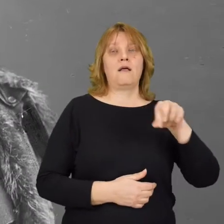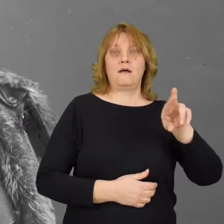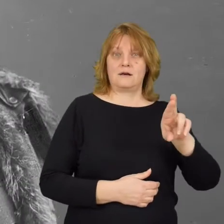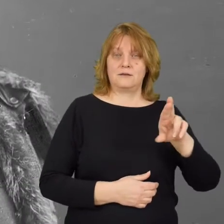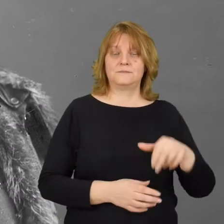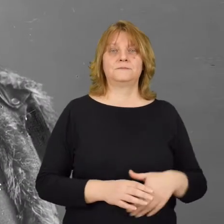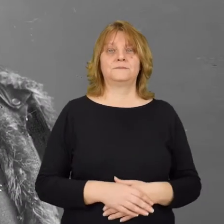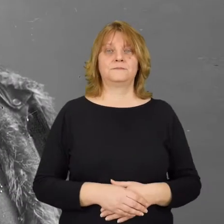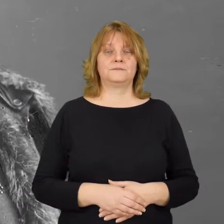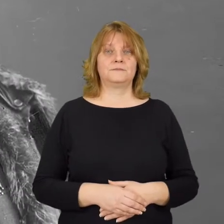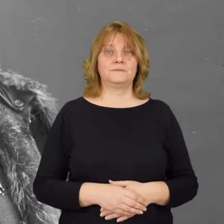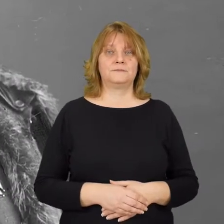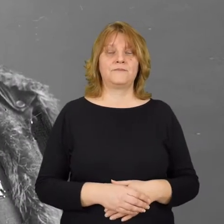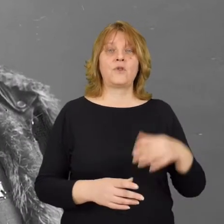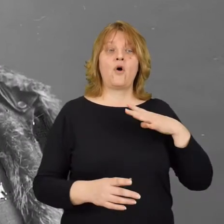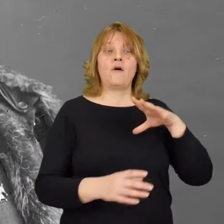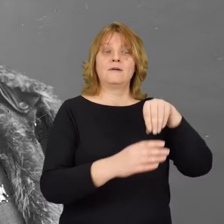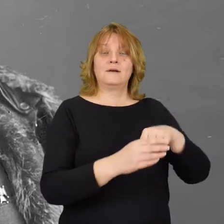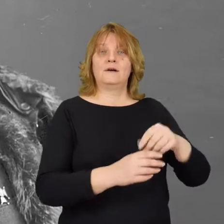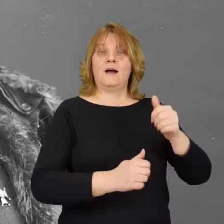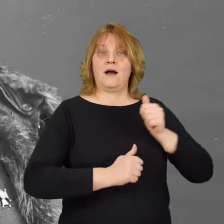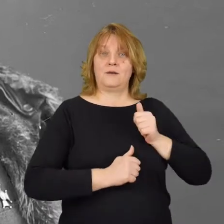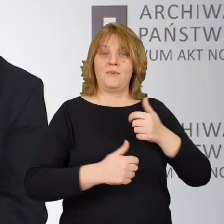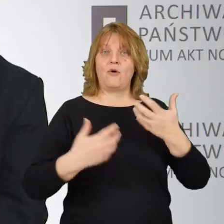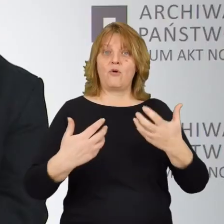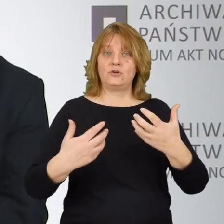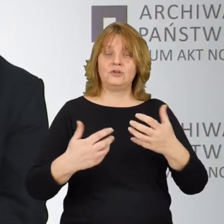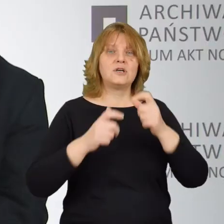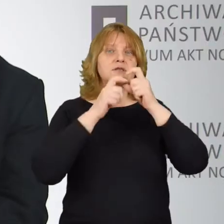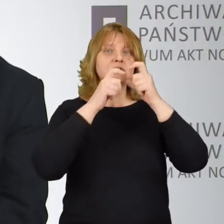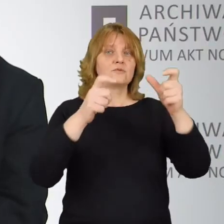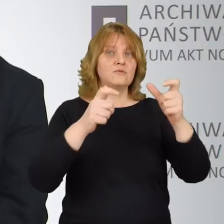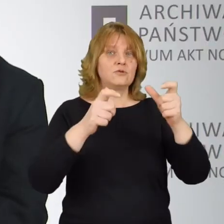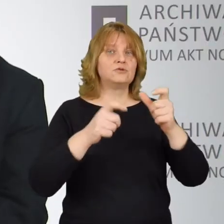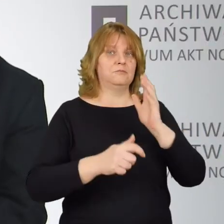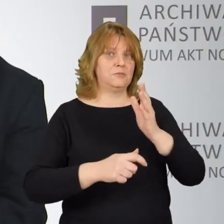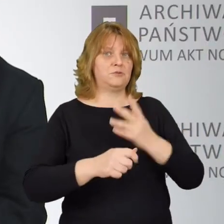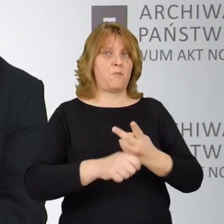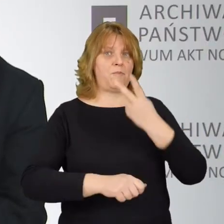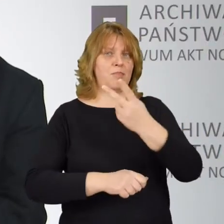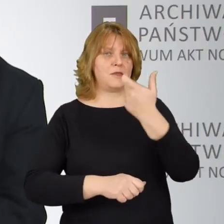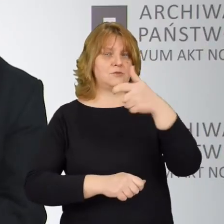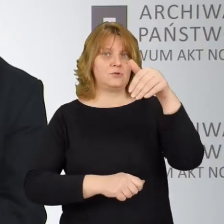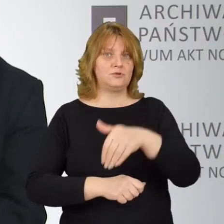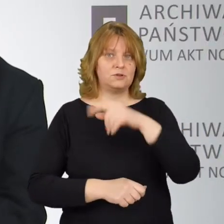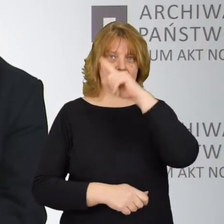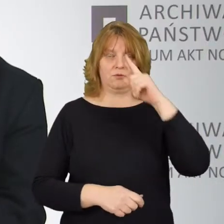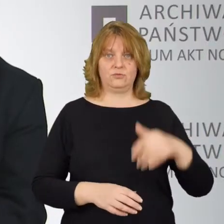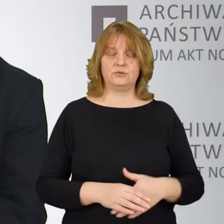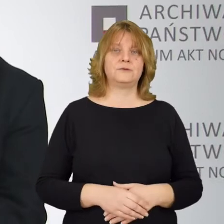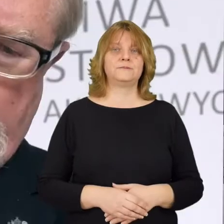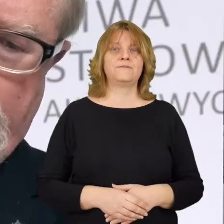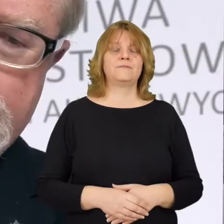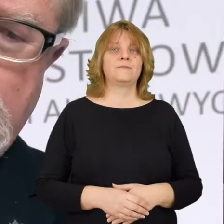Józefa Hallera. Do Armii Ochotniczej zgłosi się ponad 100 tysięcy